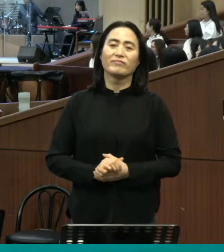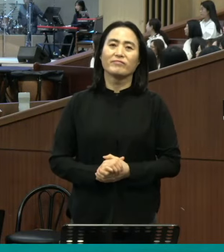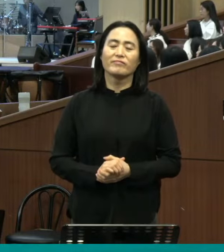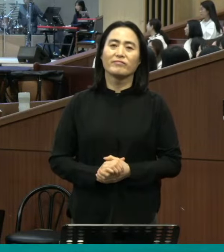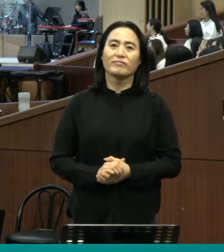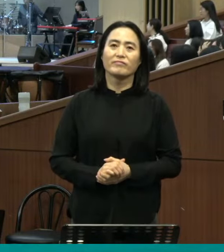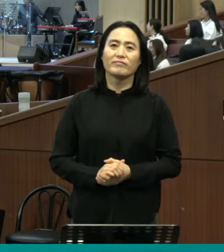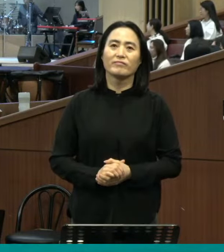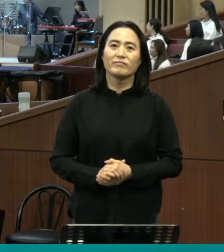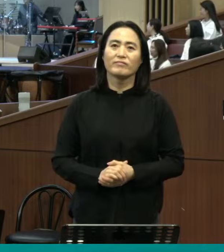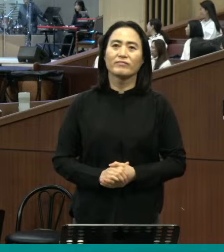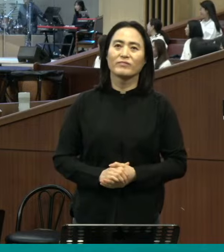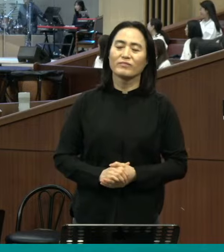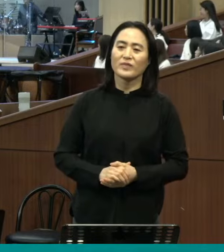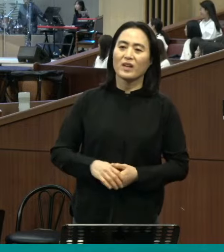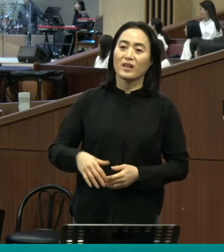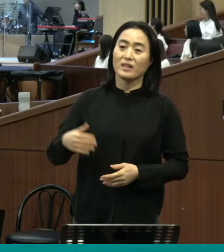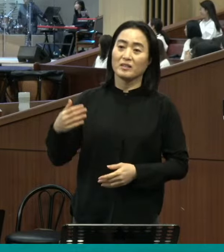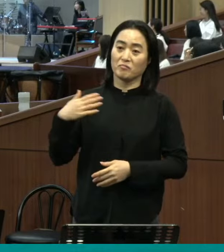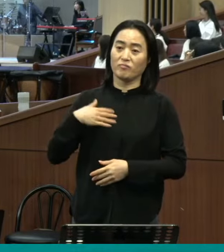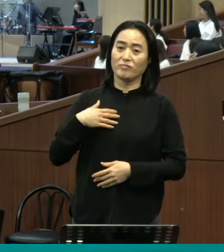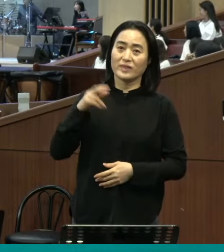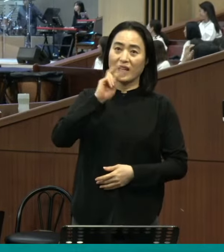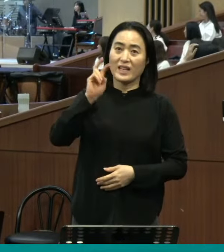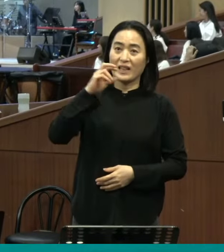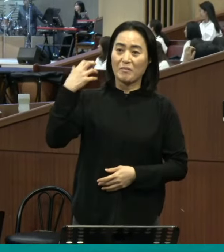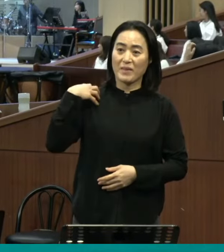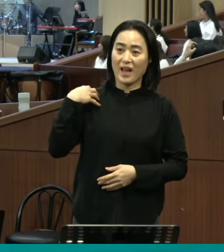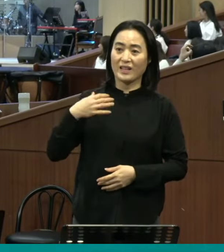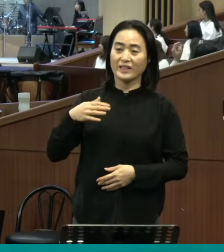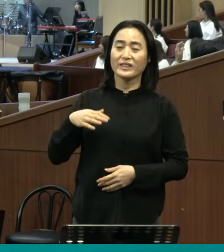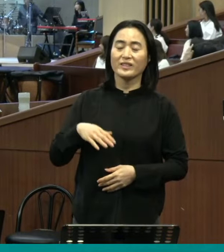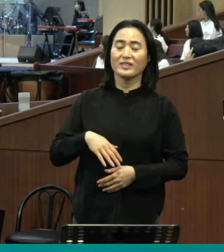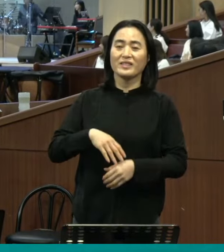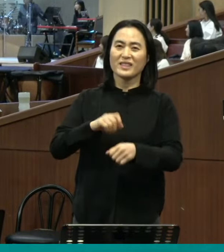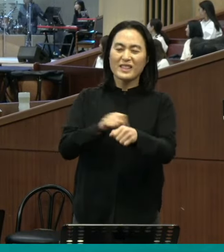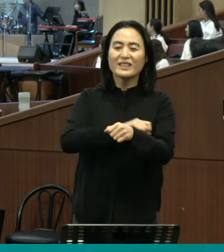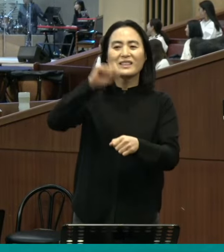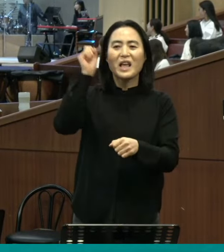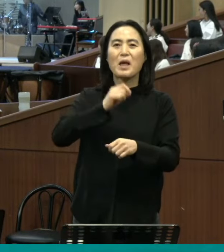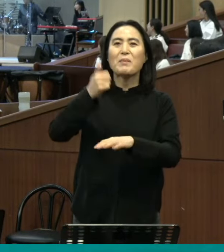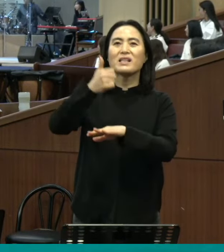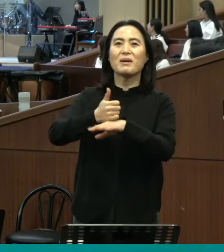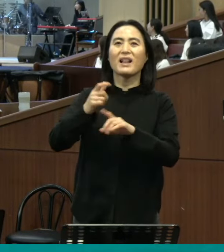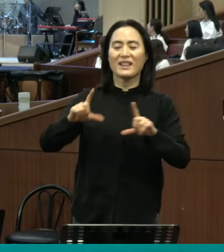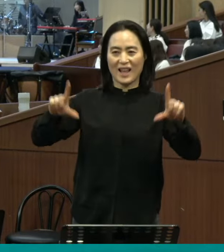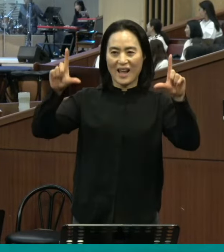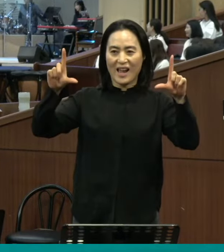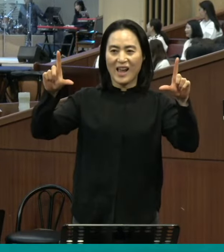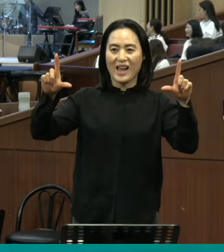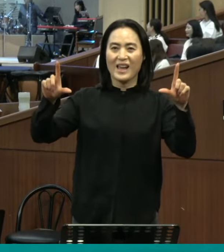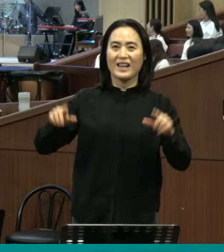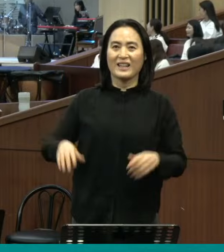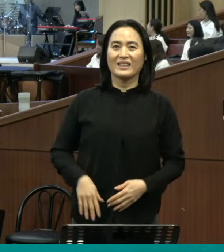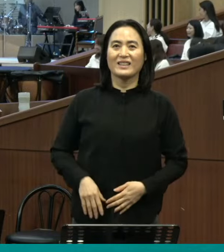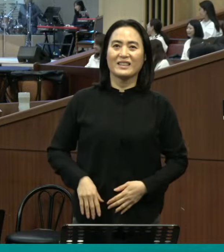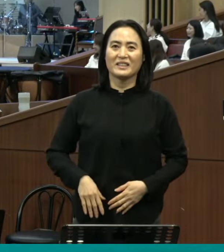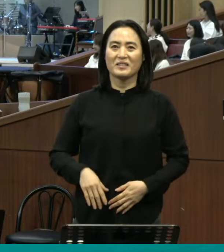제가 특세 오늘 마지막 날인데도 아멘 소리 듣기가 아주 힘듭니다. 다시 한번 더 인사할까요? 할렐루야. 아멘.